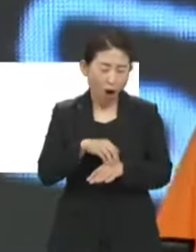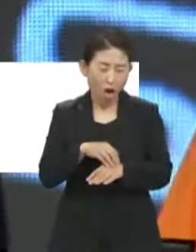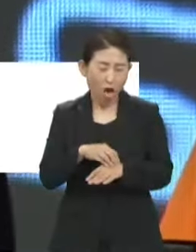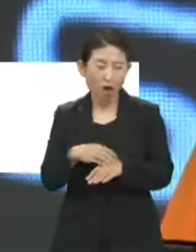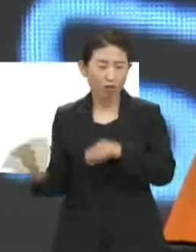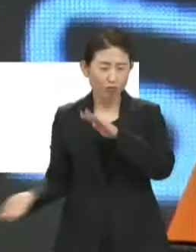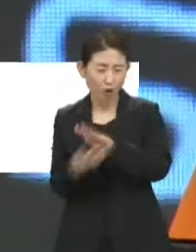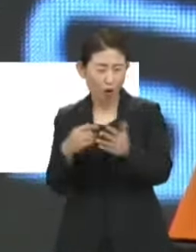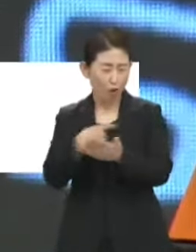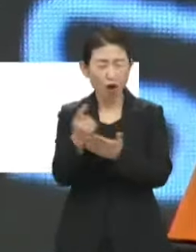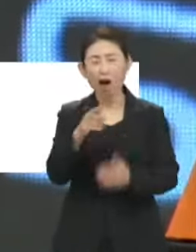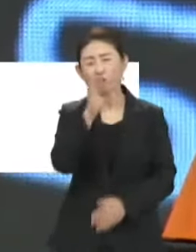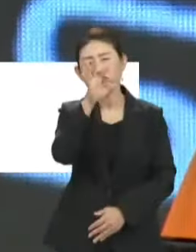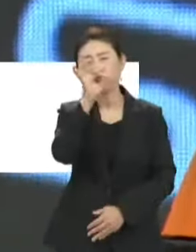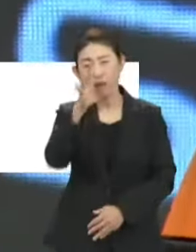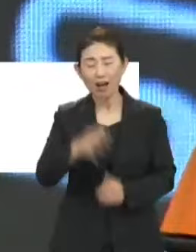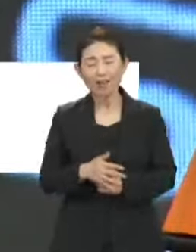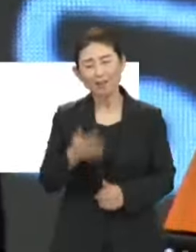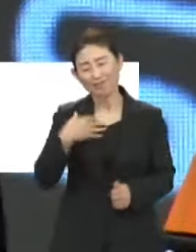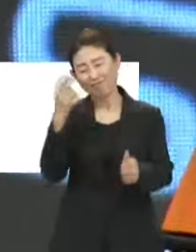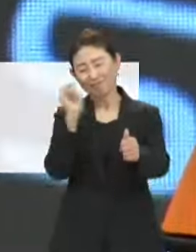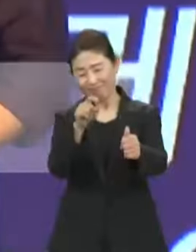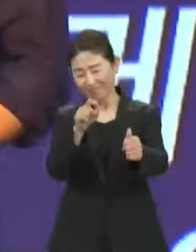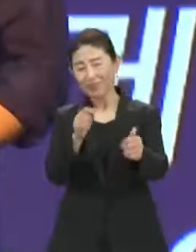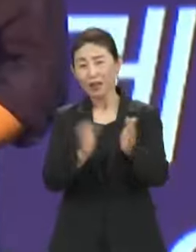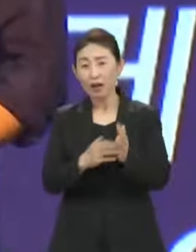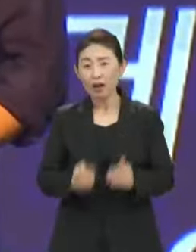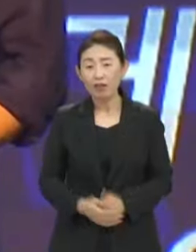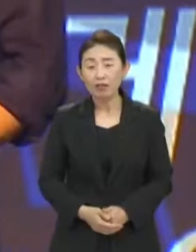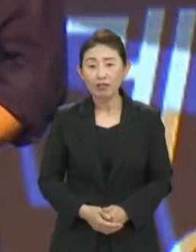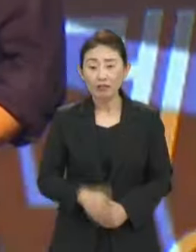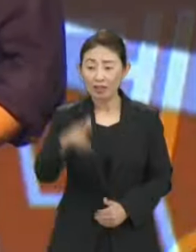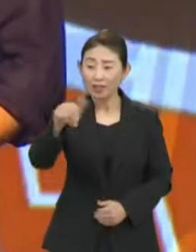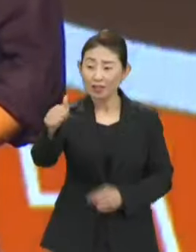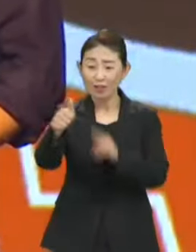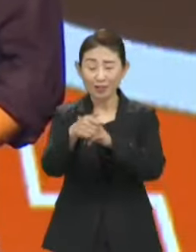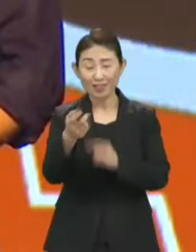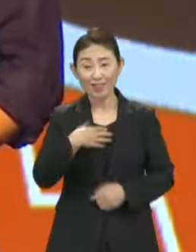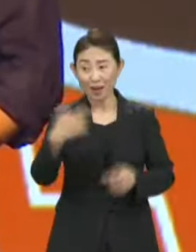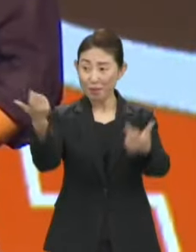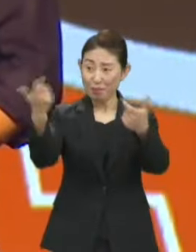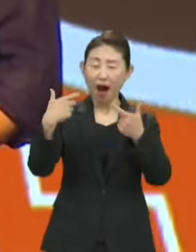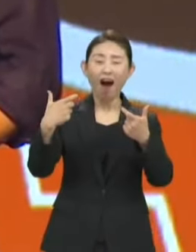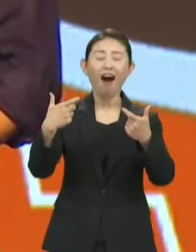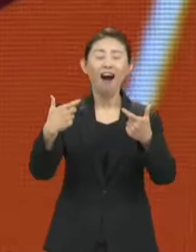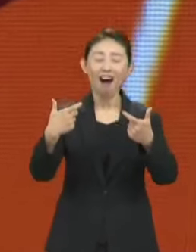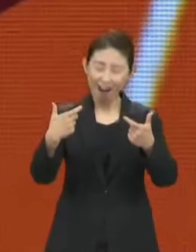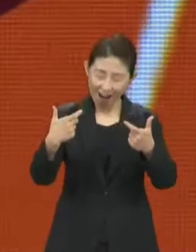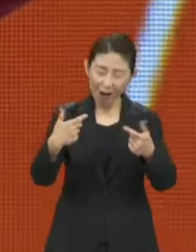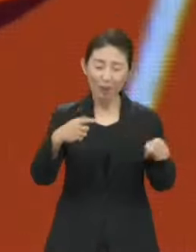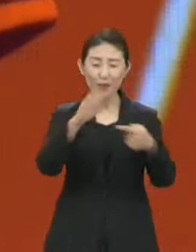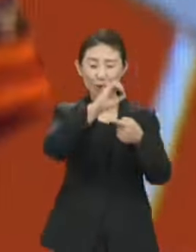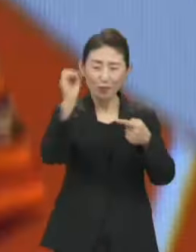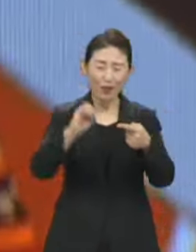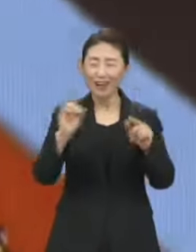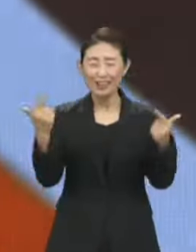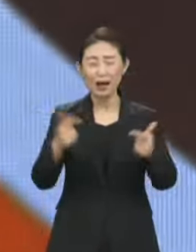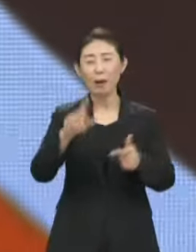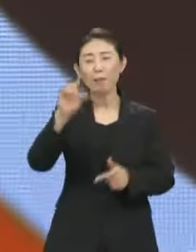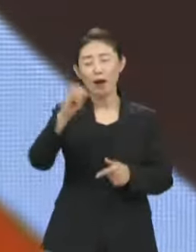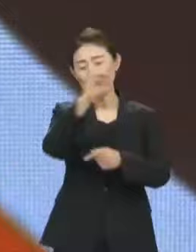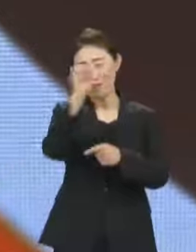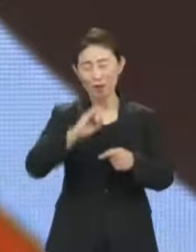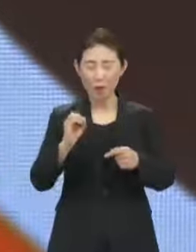때문에 저희는 정우주 선수를 선택했습니다. 정우주는 지명 결과에 100%를 넘어 만%